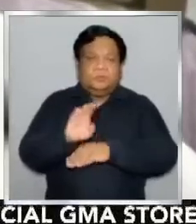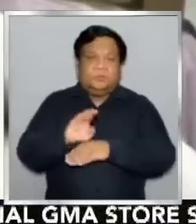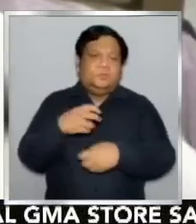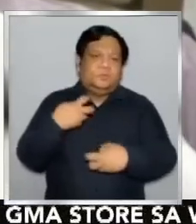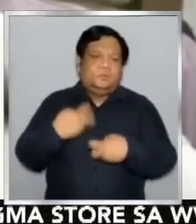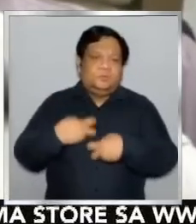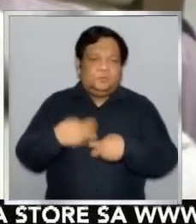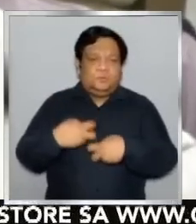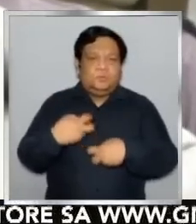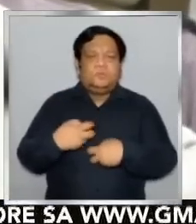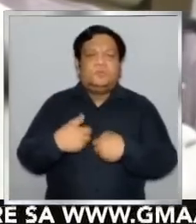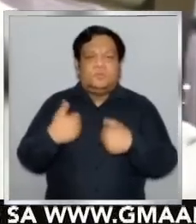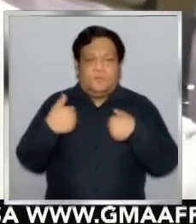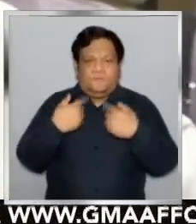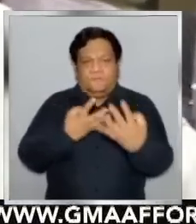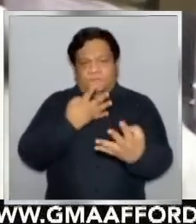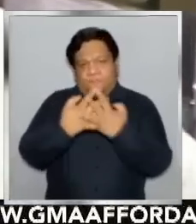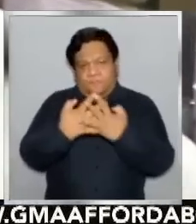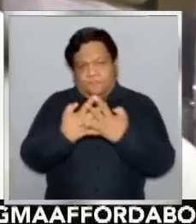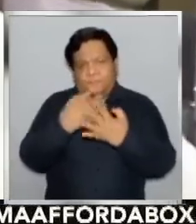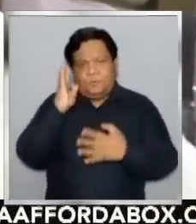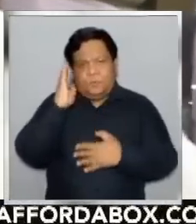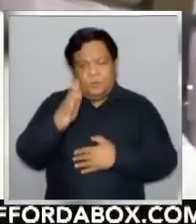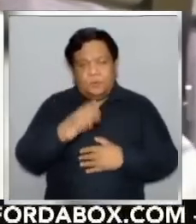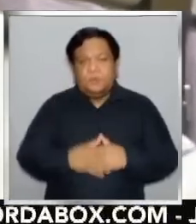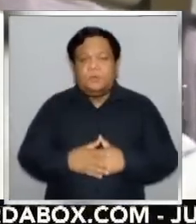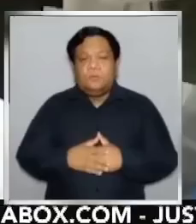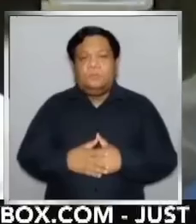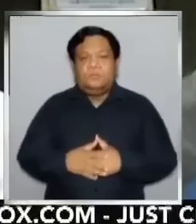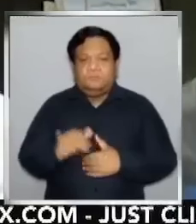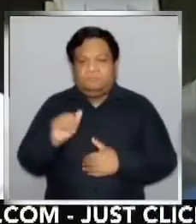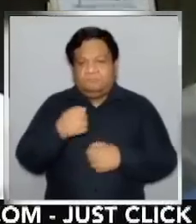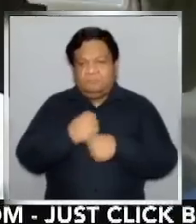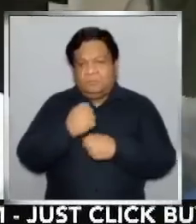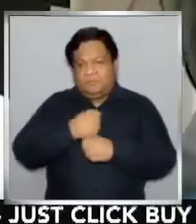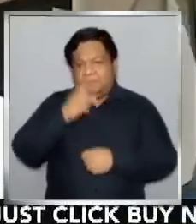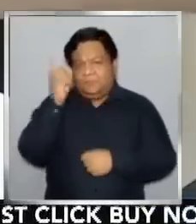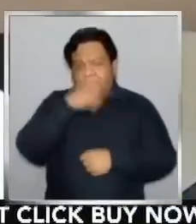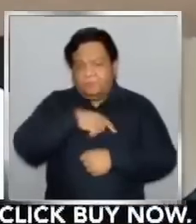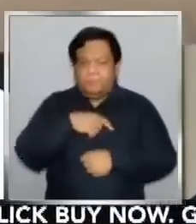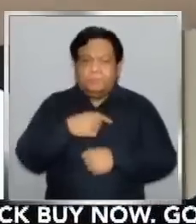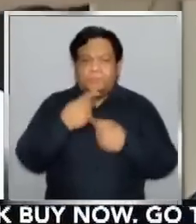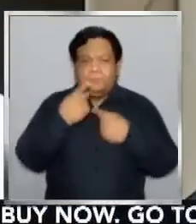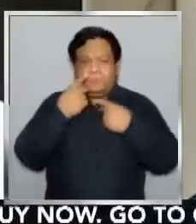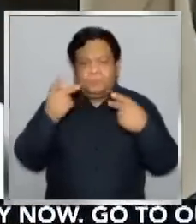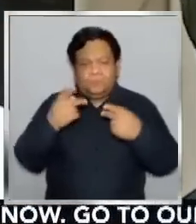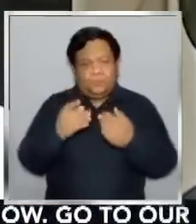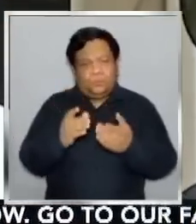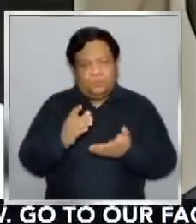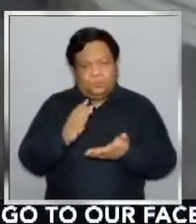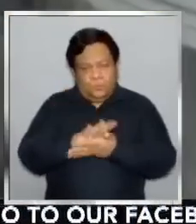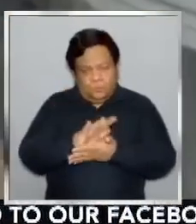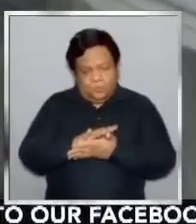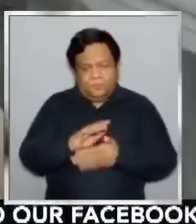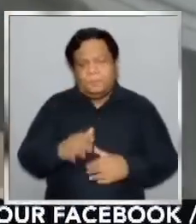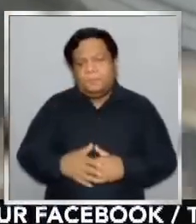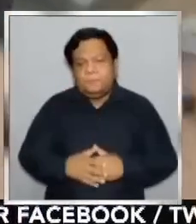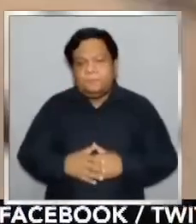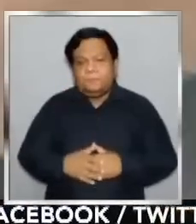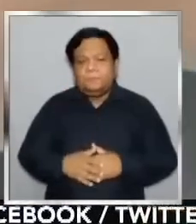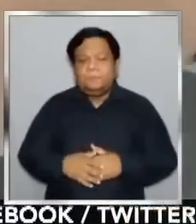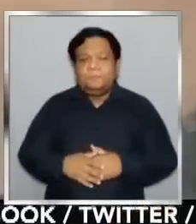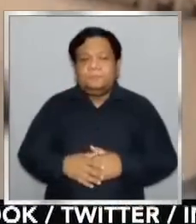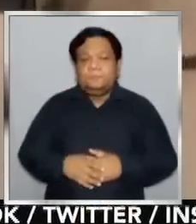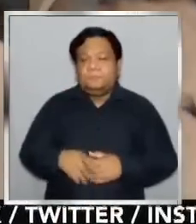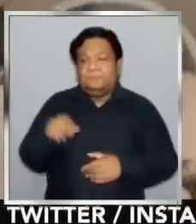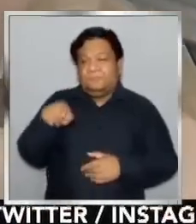din, tapos falsification din of public documents. Kinumpiska ang mga computer at cellphone ng mga inabutang tauhan para makuha ang